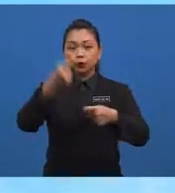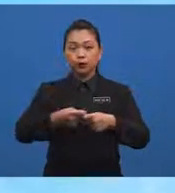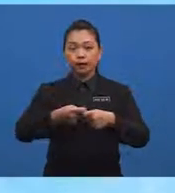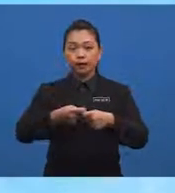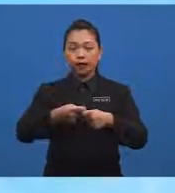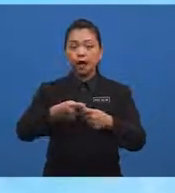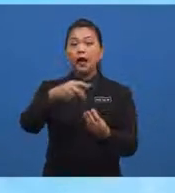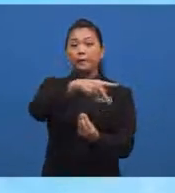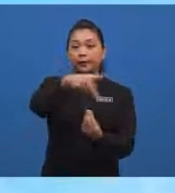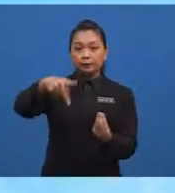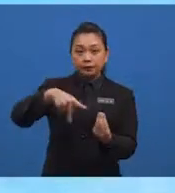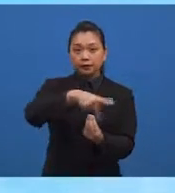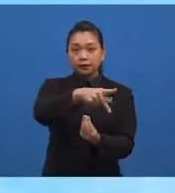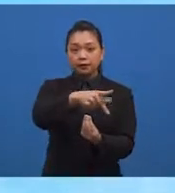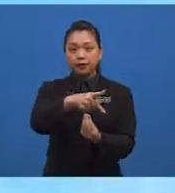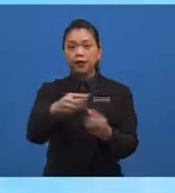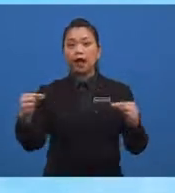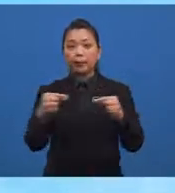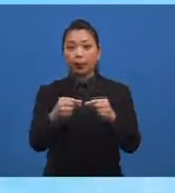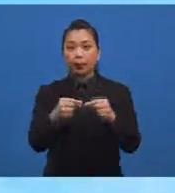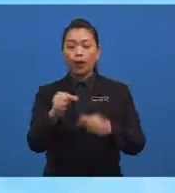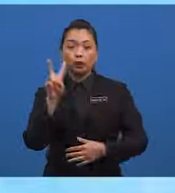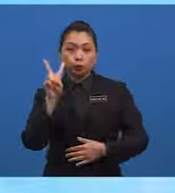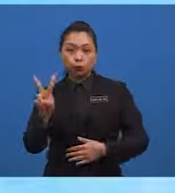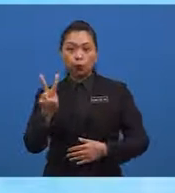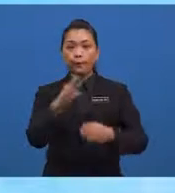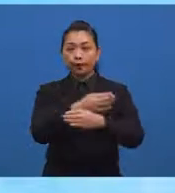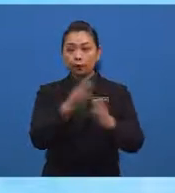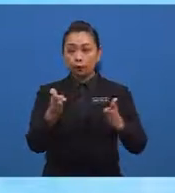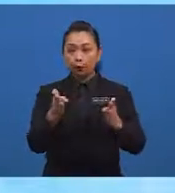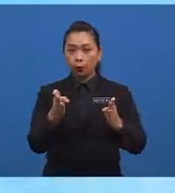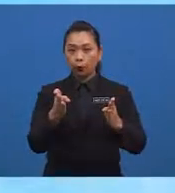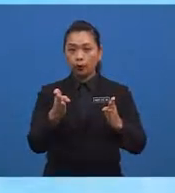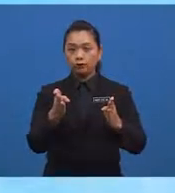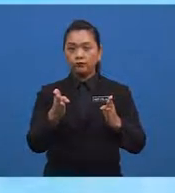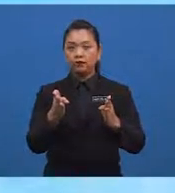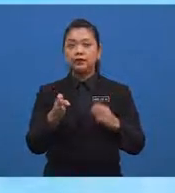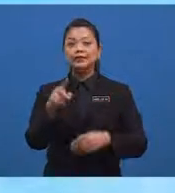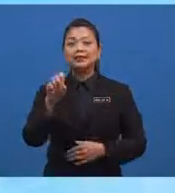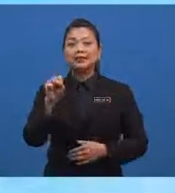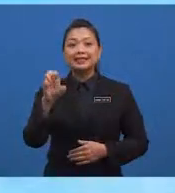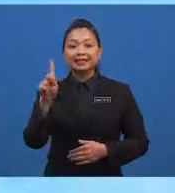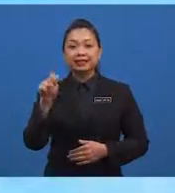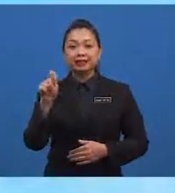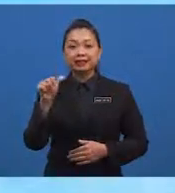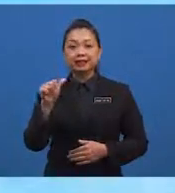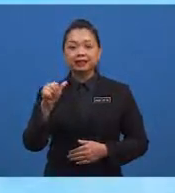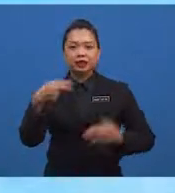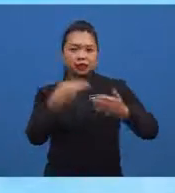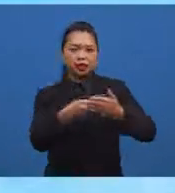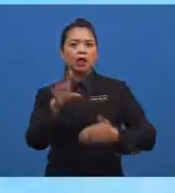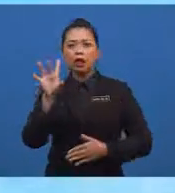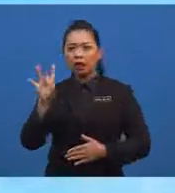menentukan perimeter gabungan dua bentuk poligon sekata hingga 8